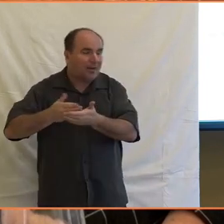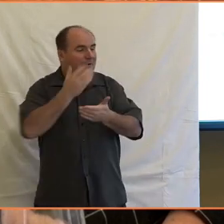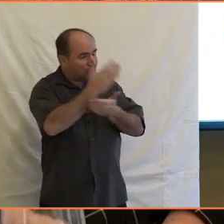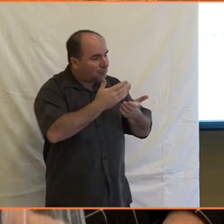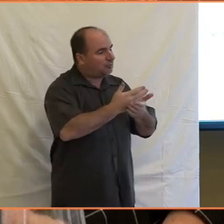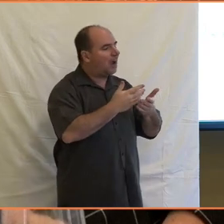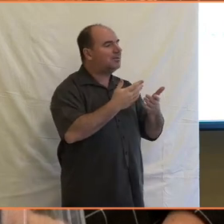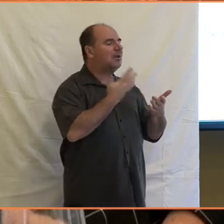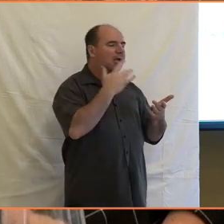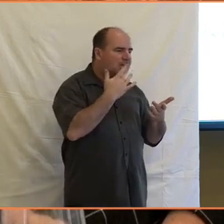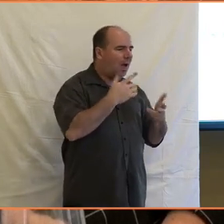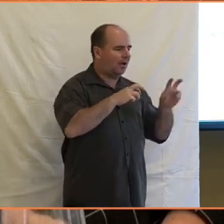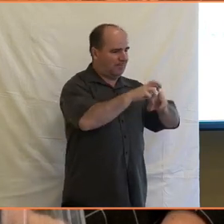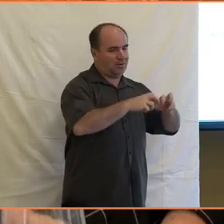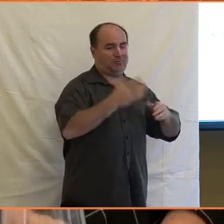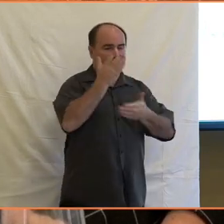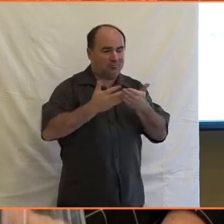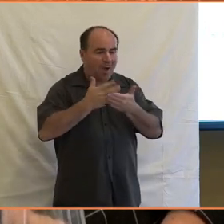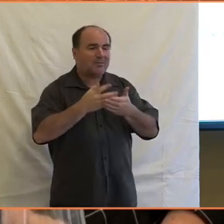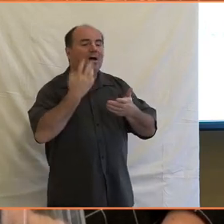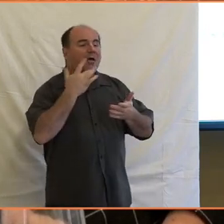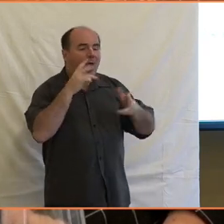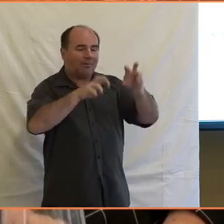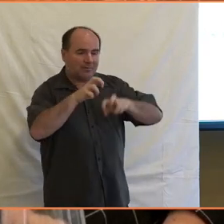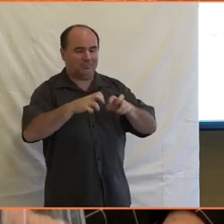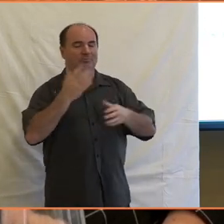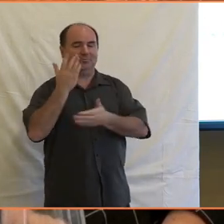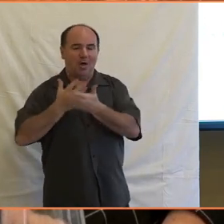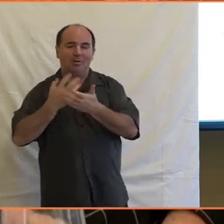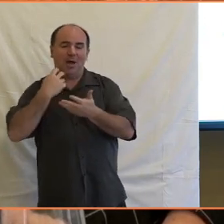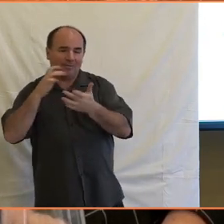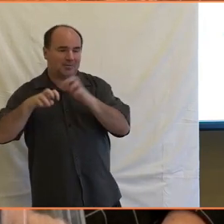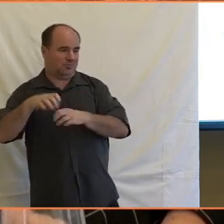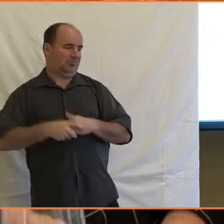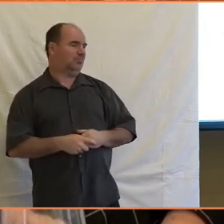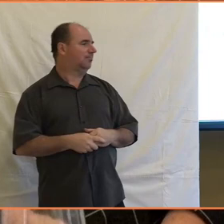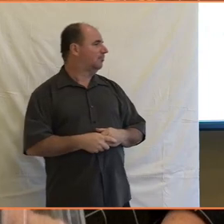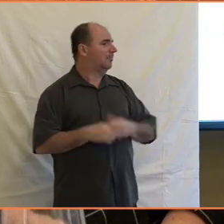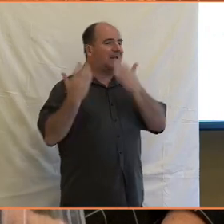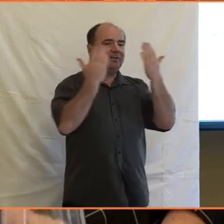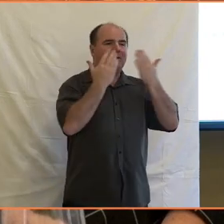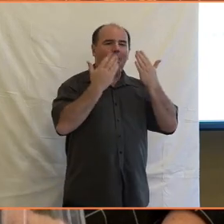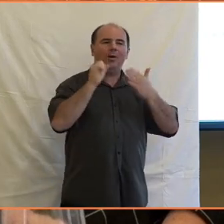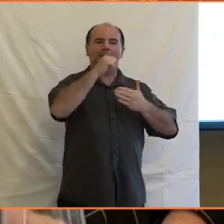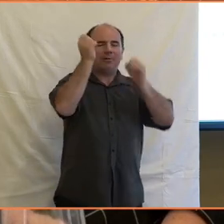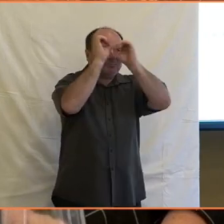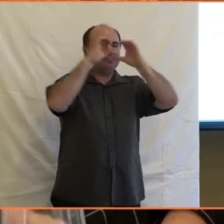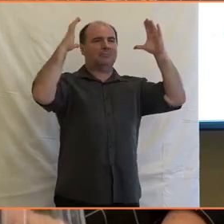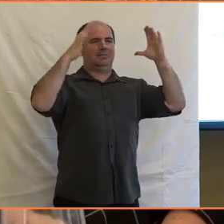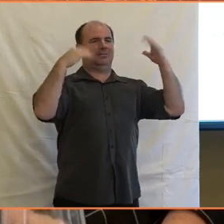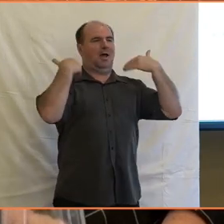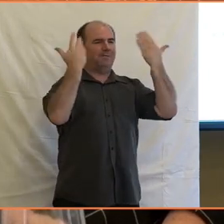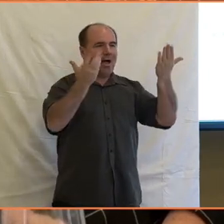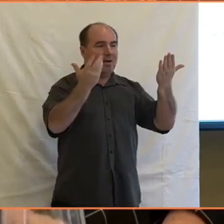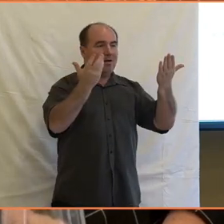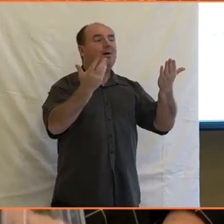aktivity napsané, jak ona přispívá k tomu celku. Ta strategie je jenom vize, která vlastně není o to, aby vyřešila ten problém, ale měla by nás posunout prostřednictvím těch